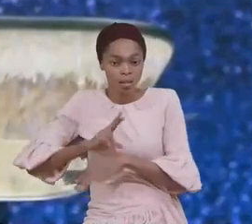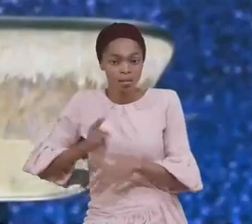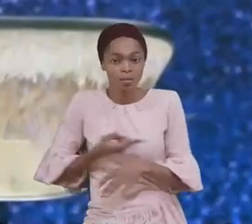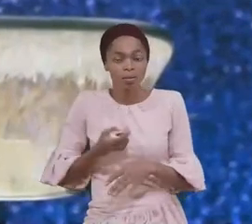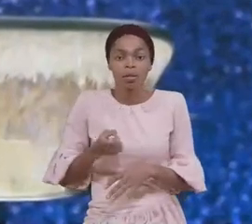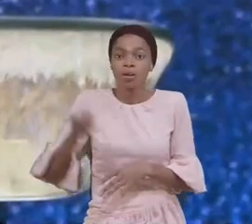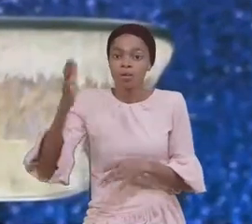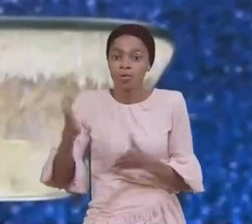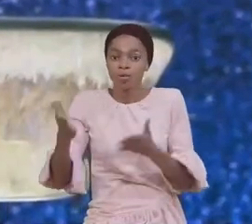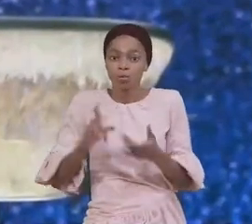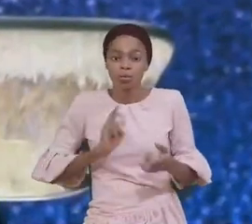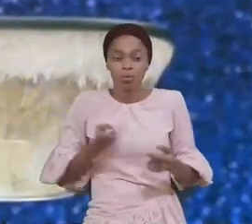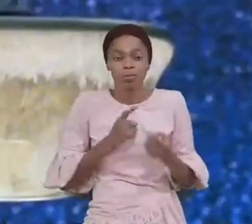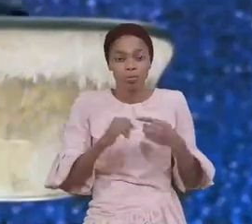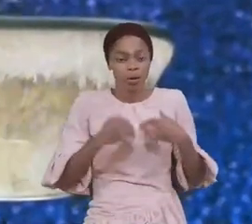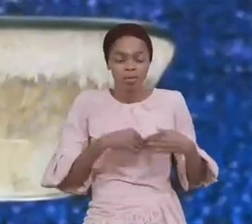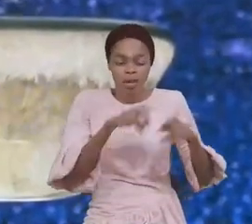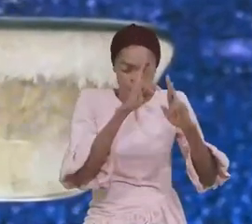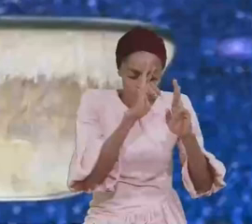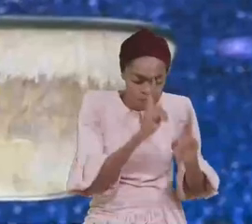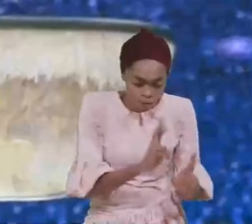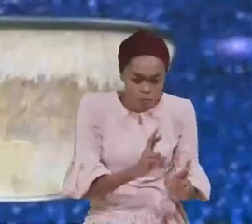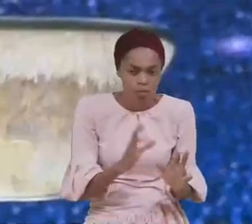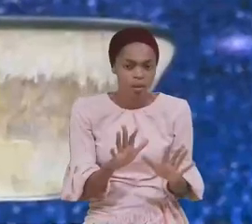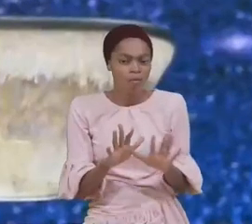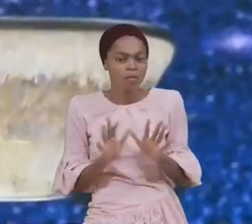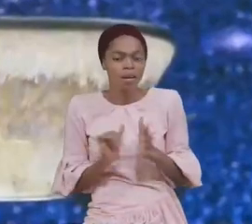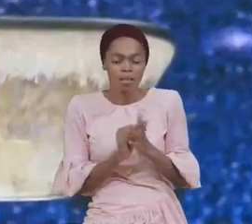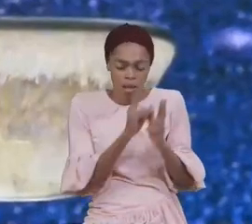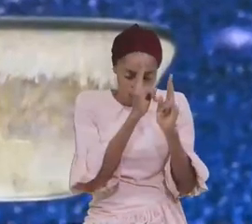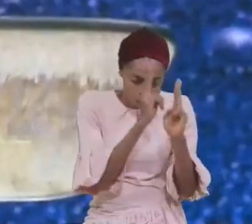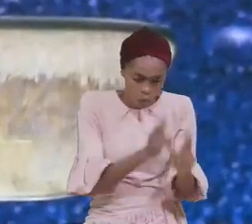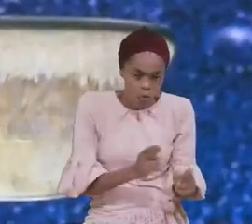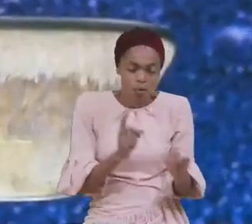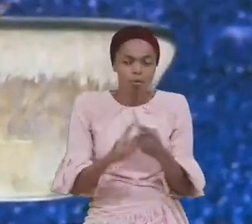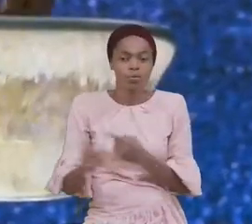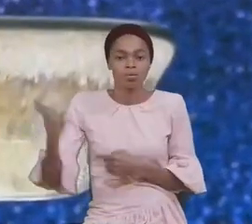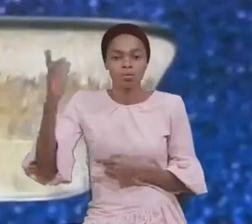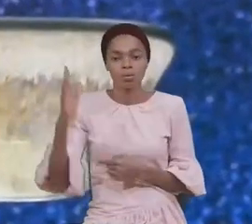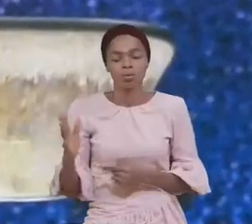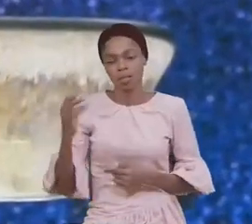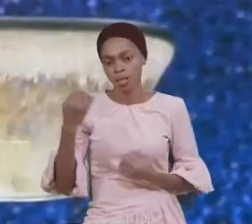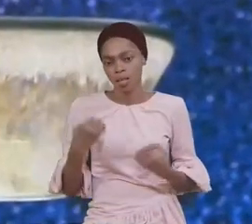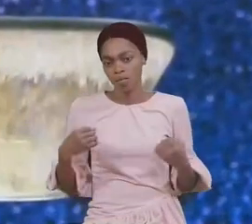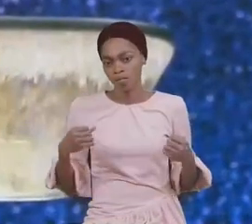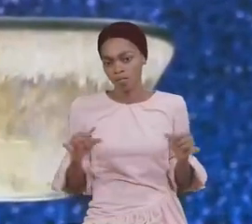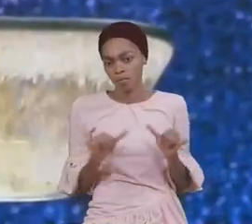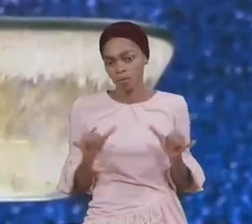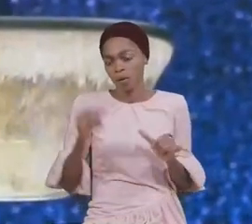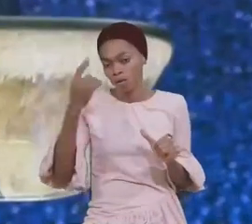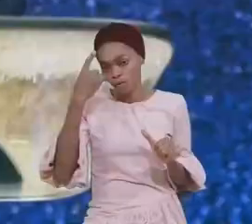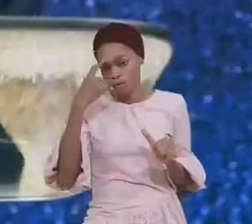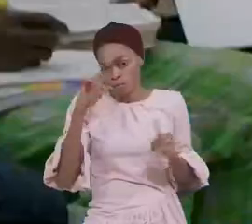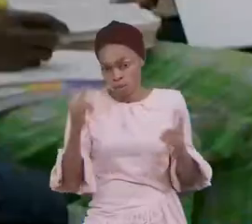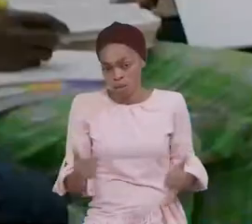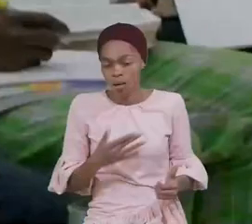veut que nous ayons cette crainte révérentielle, cet honneur pour lui. Alors, afin